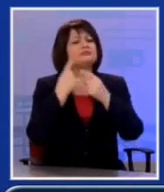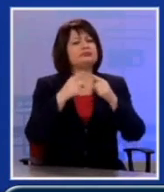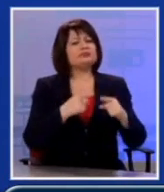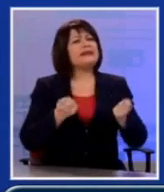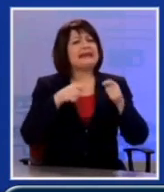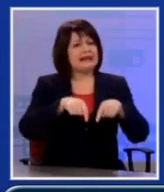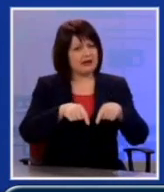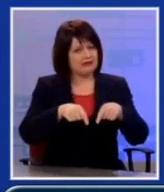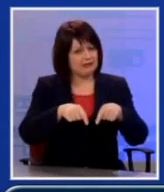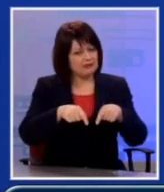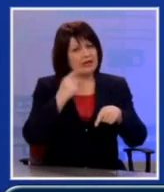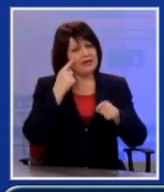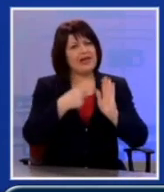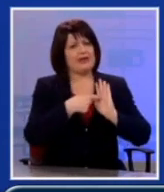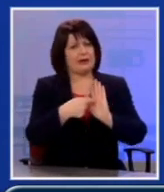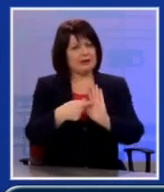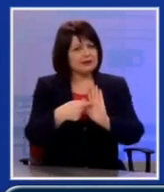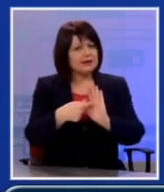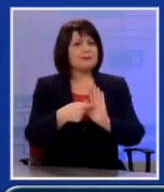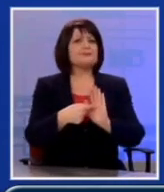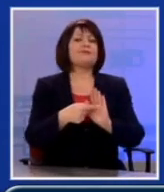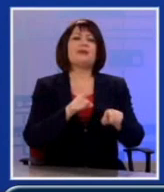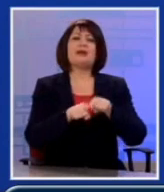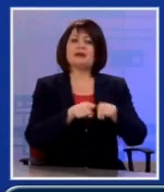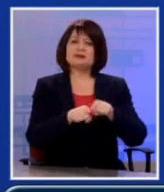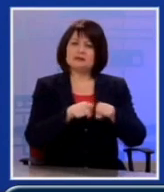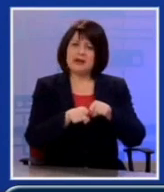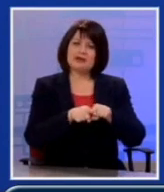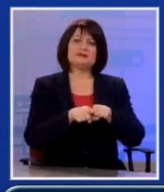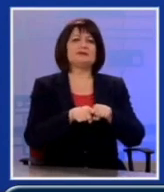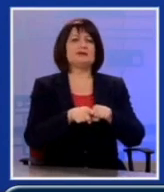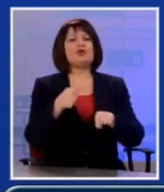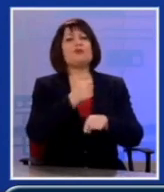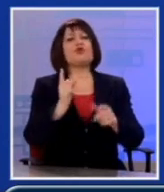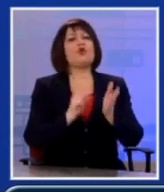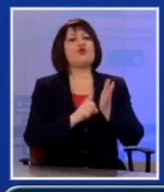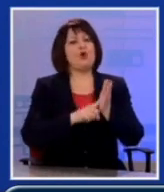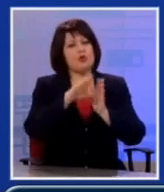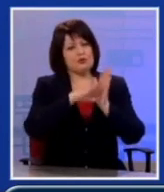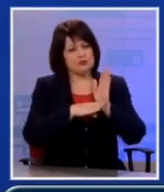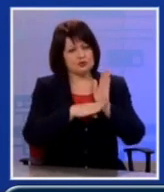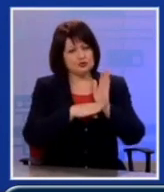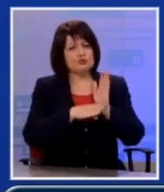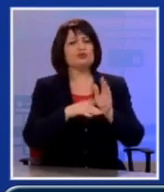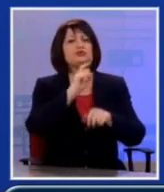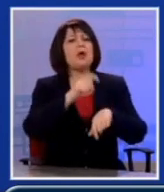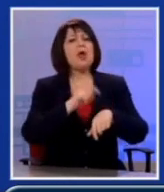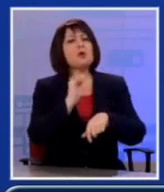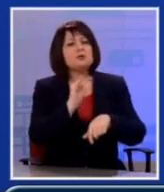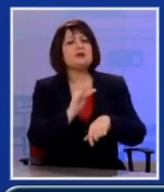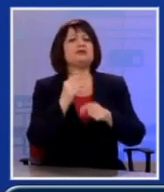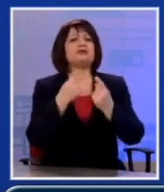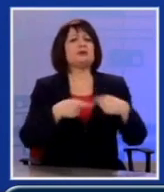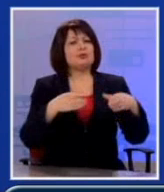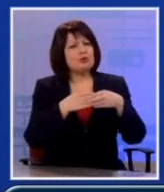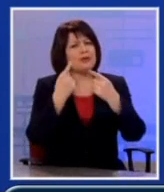πολυδιάστατο, που έχει να κάνει όχι μόνο με την νομοθεσία και τον κοινοβουλευτικό έλεγχο, αλλά